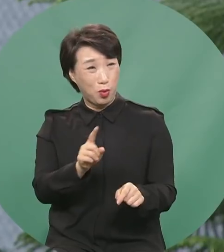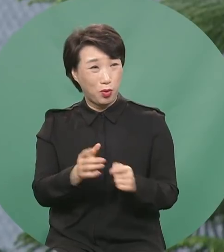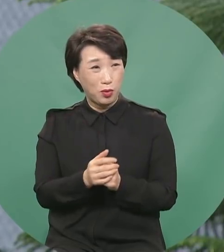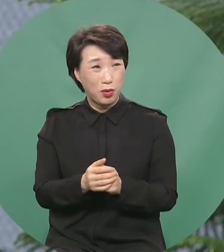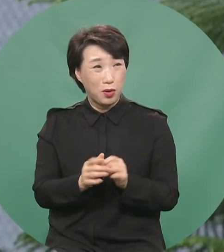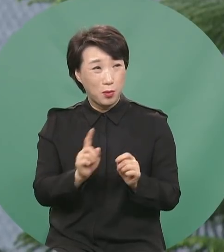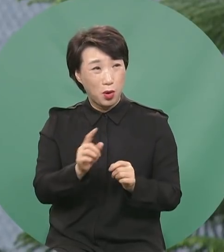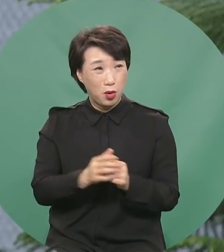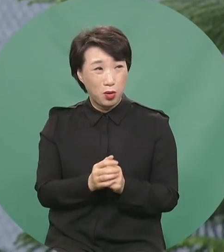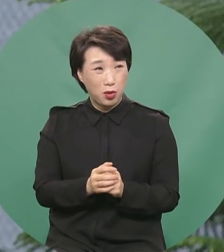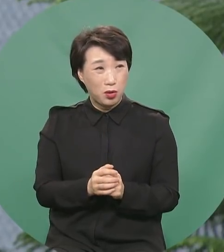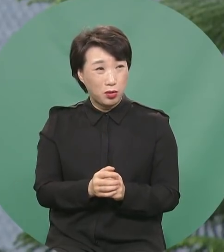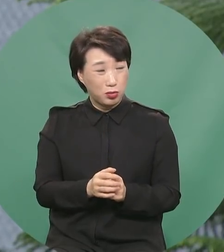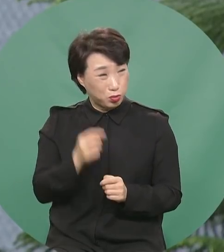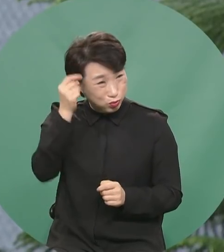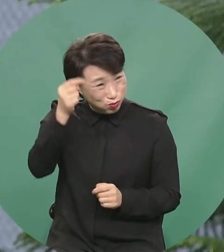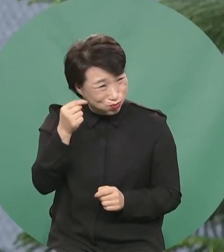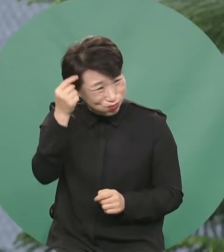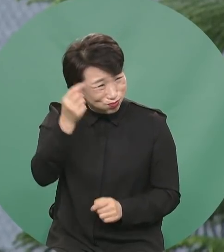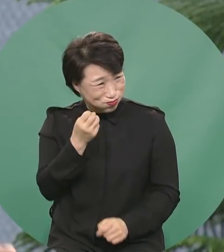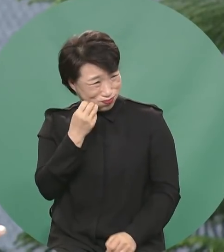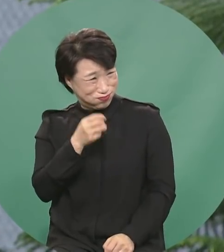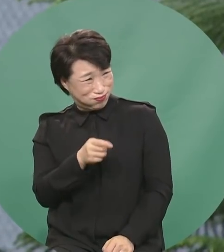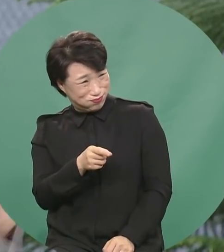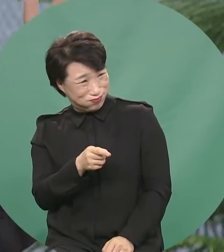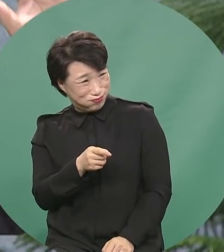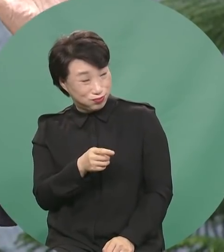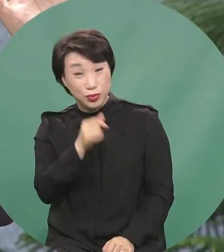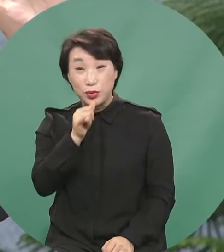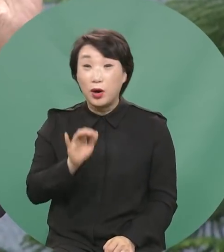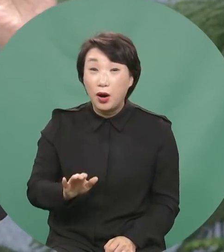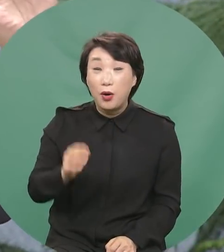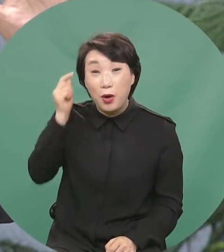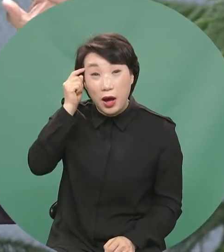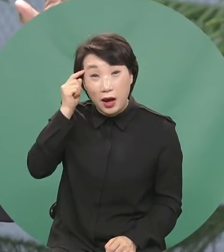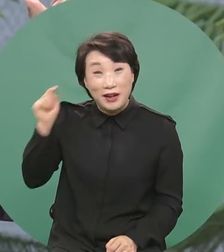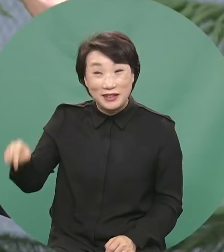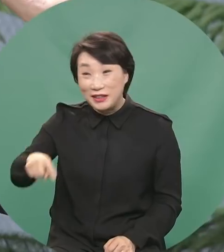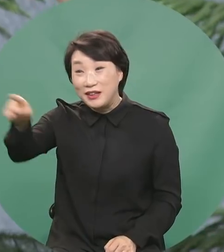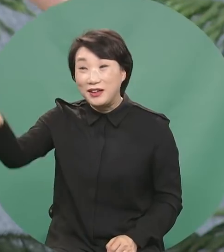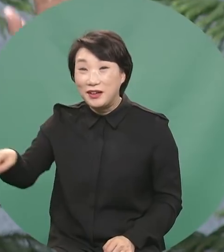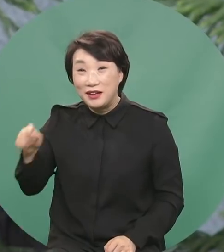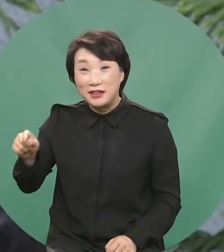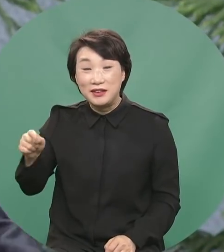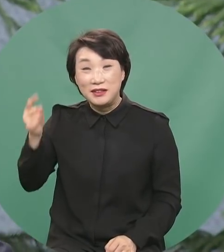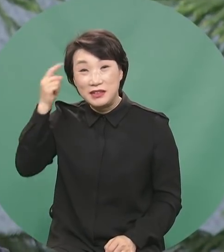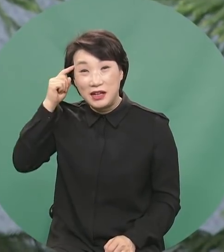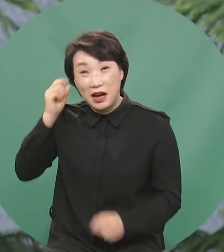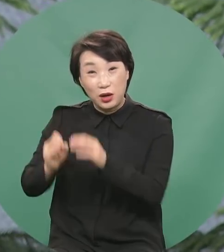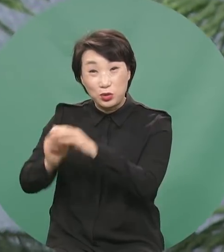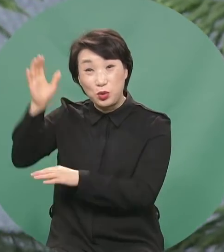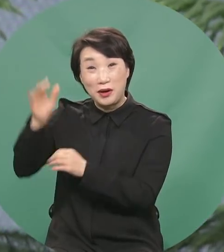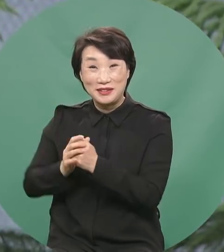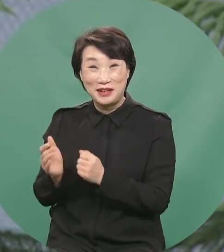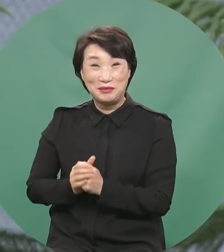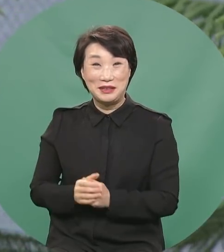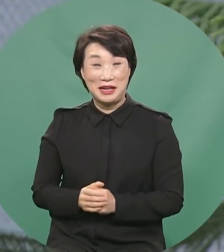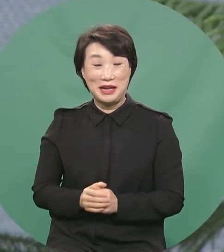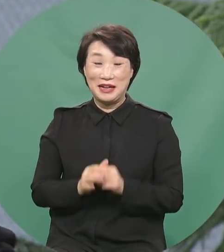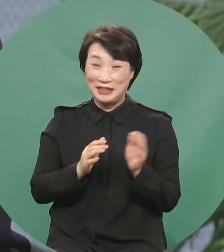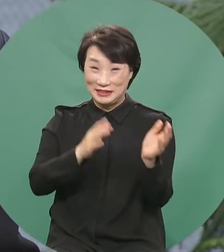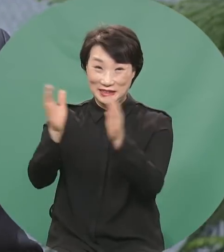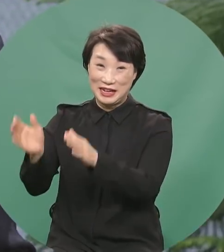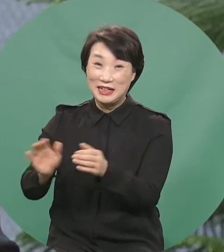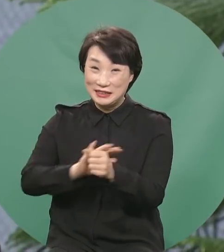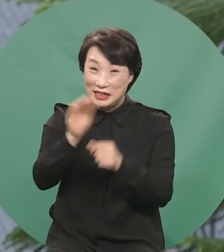역사가 있긴 있는데 정신이 이제 없는 사람들 아니냐? 왜? 자기들의 정신세계를 초월한 일이기 때문에.